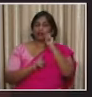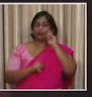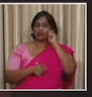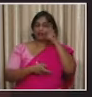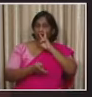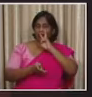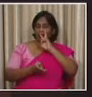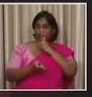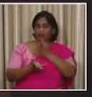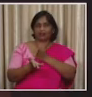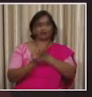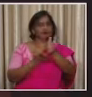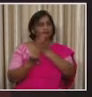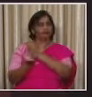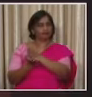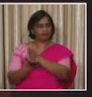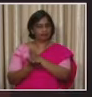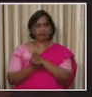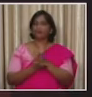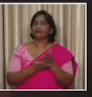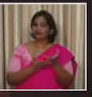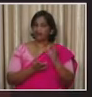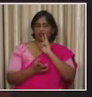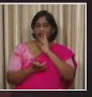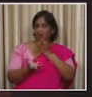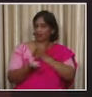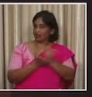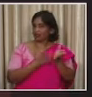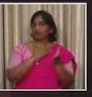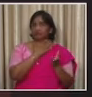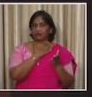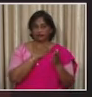ඇන්දවීම, මේ වෙන්නේ ජනතාව රැවටීම,